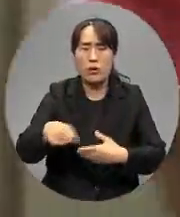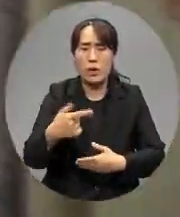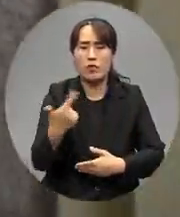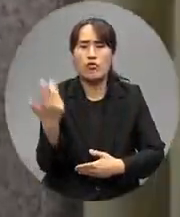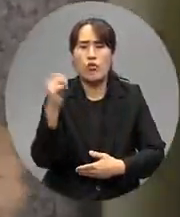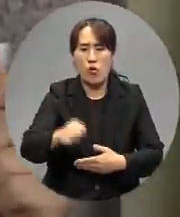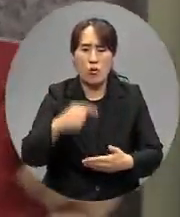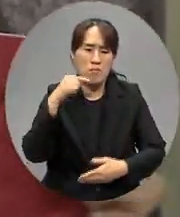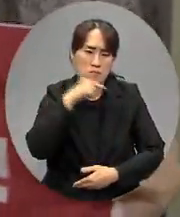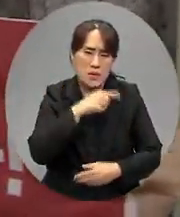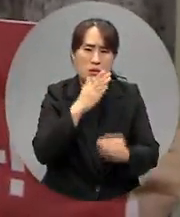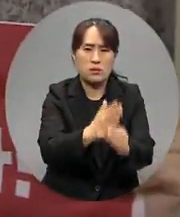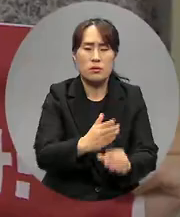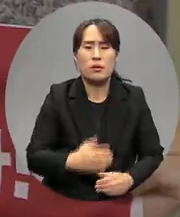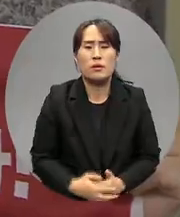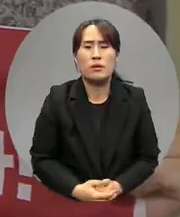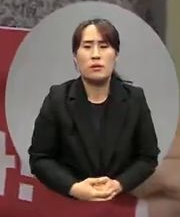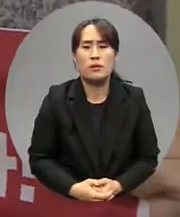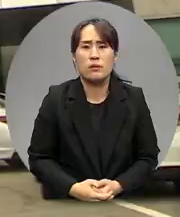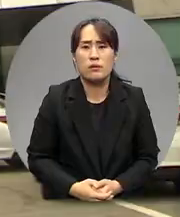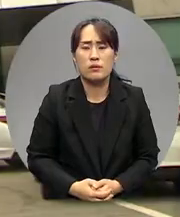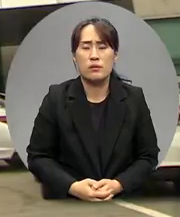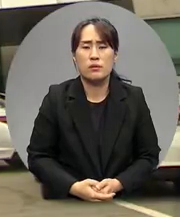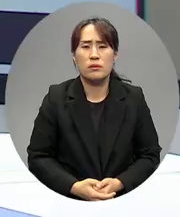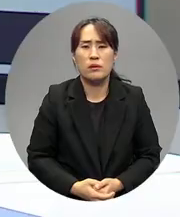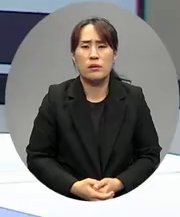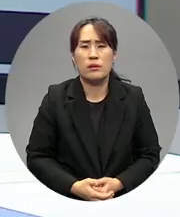106억 원의 적자가 났습니다.